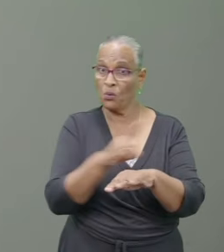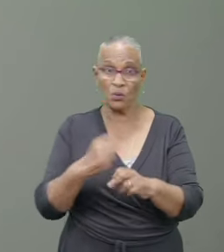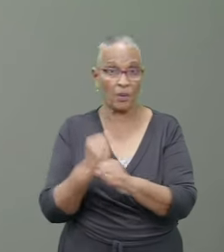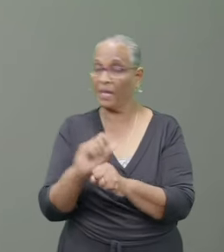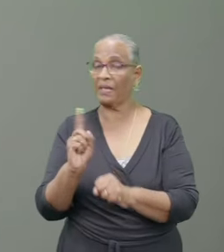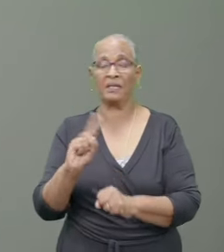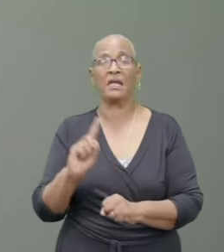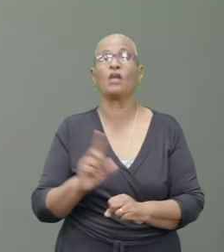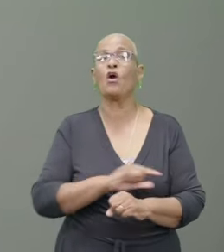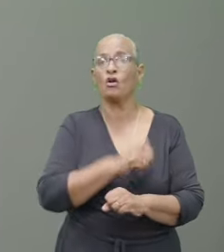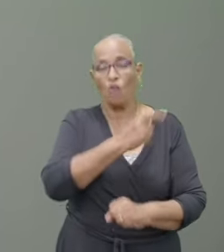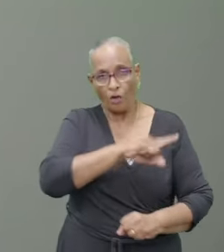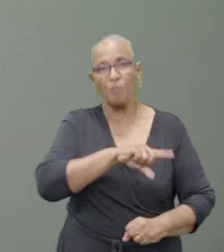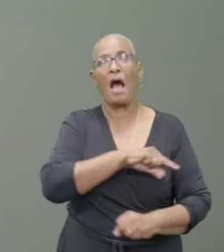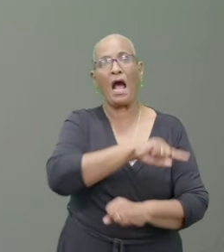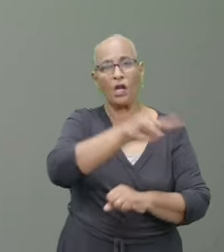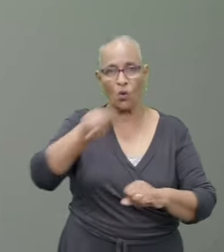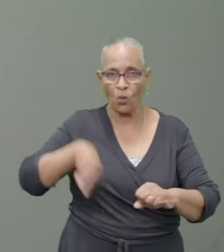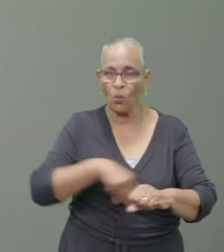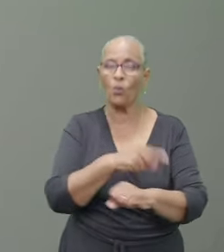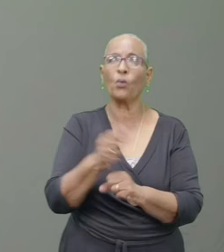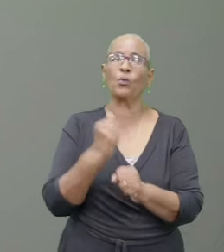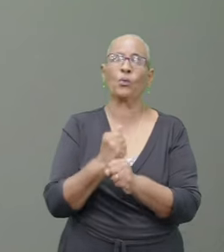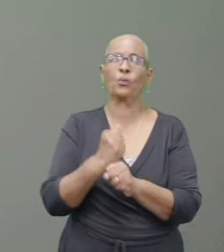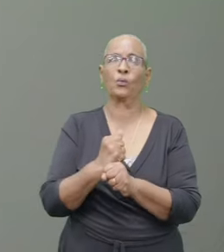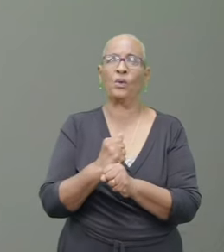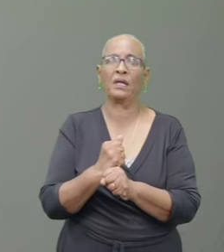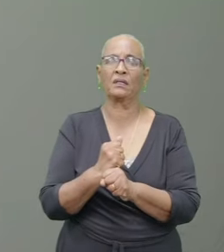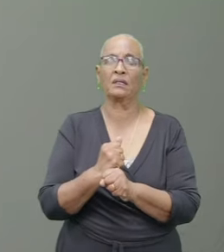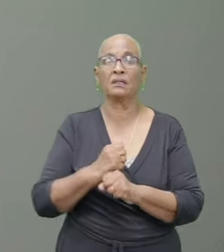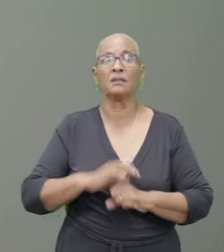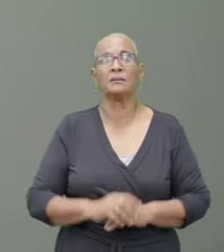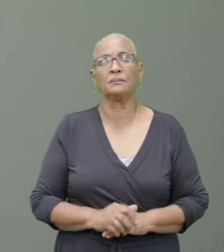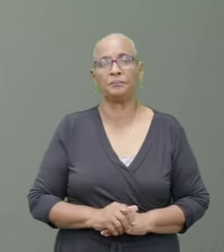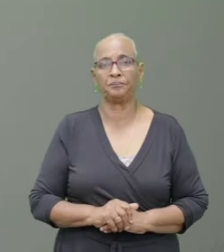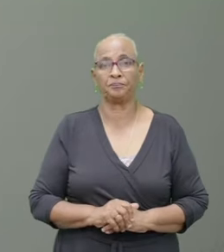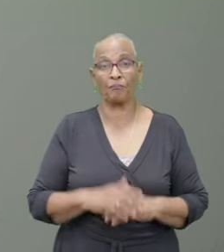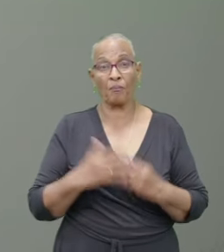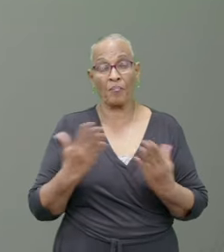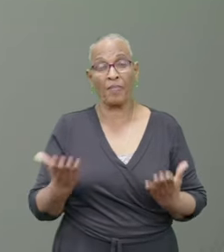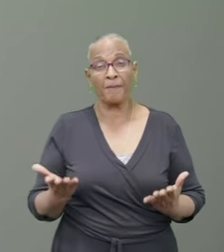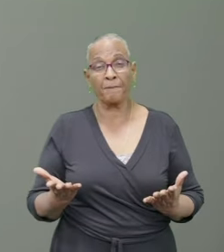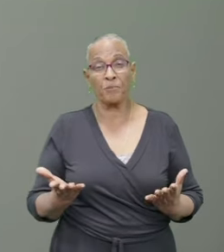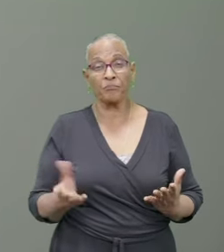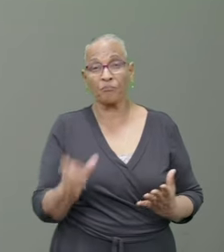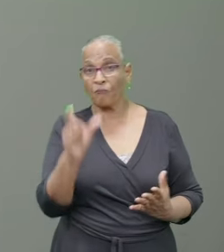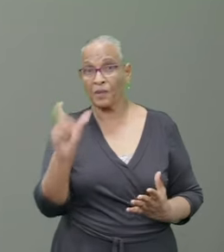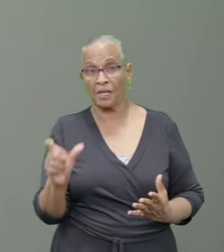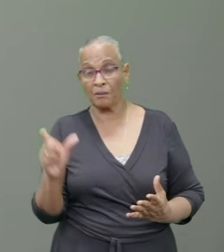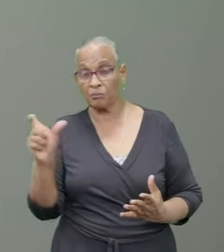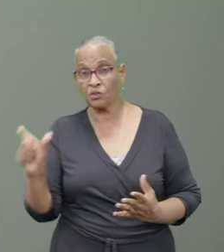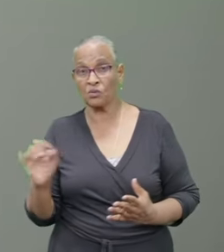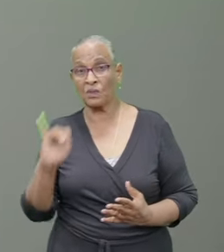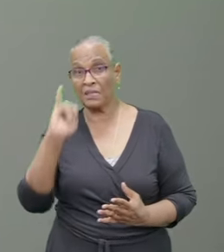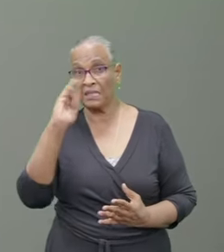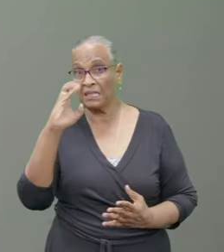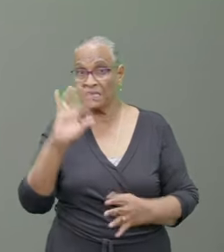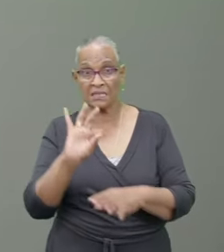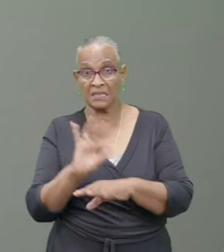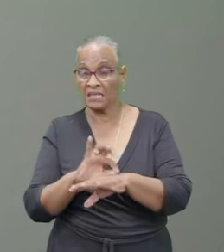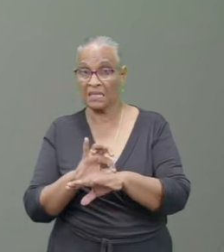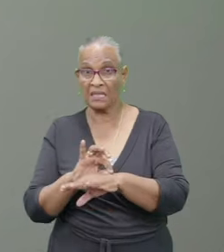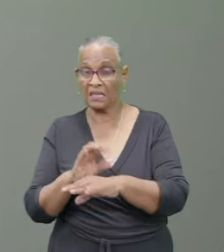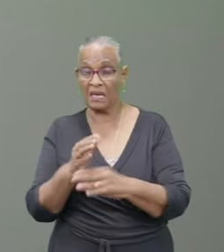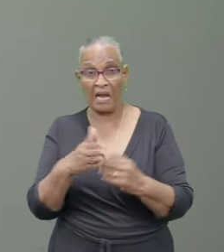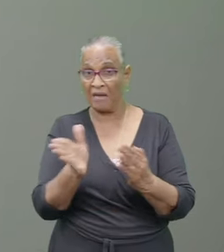IC-verpleegkundige in een perifere ziekenhuis werkzaam is, maar niet op de op een IC-afdeling, dat zo'n verpleegkundige dus